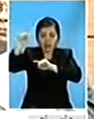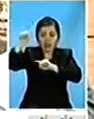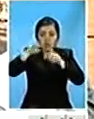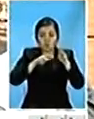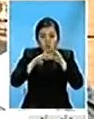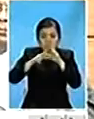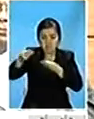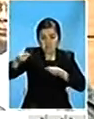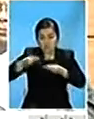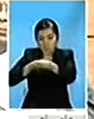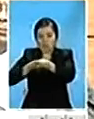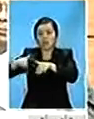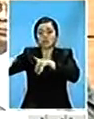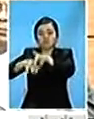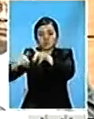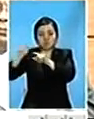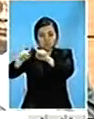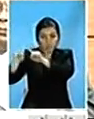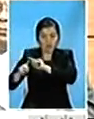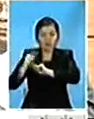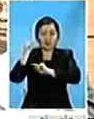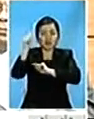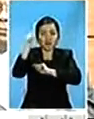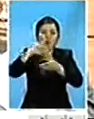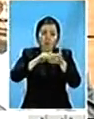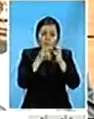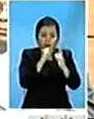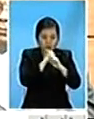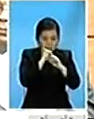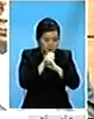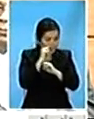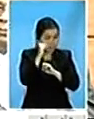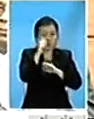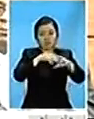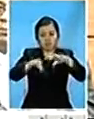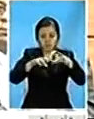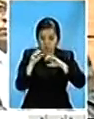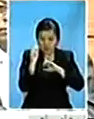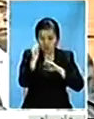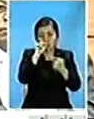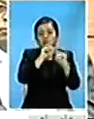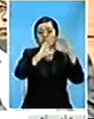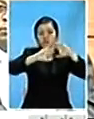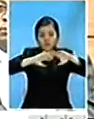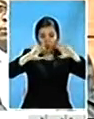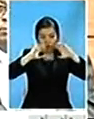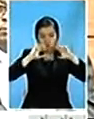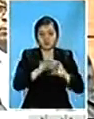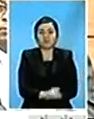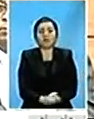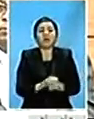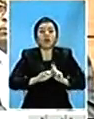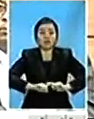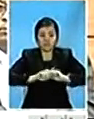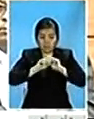ษีได้น้อยเท่าใดนั่นเป็นสิ่งสะท้อนถึงประสิทธิภาพในการบริหารราชการของรัฐบาล